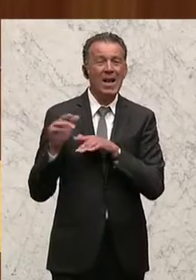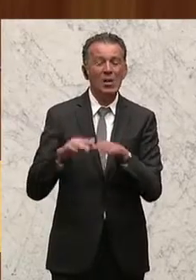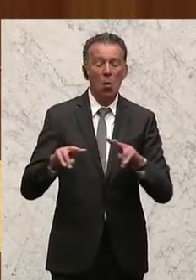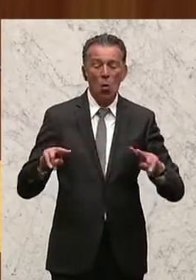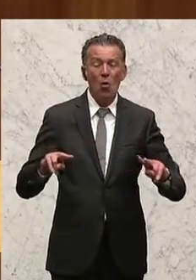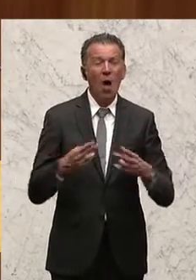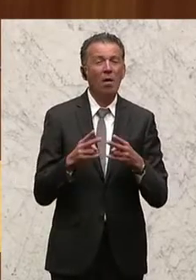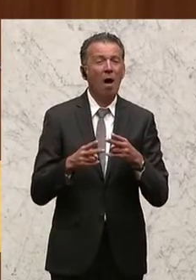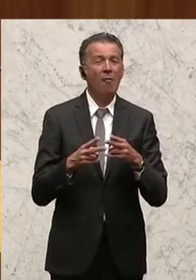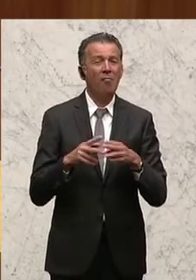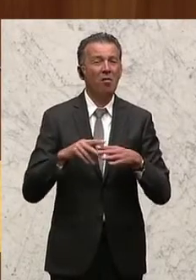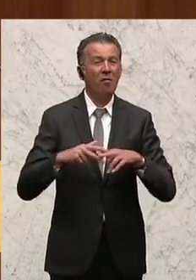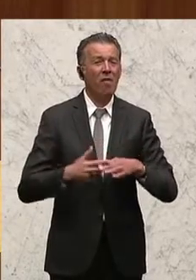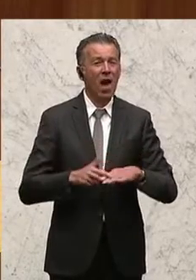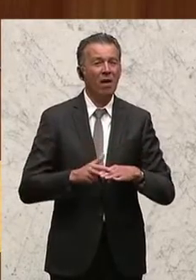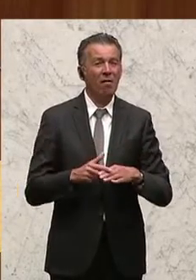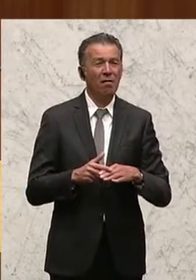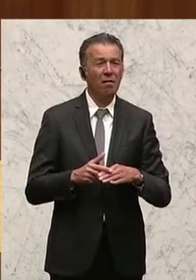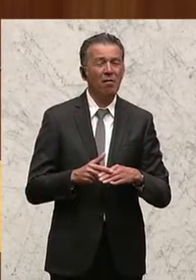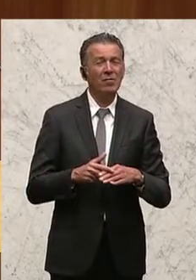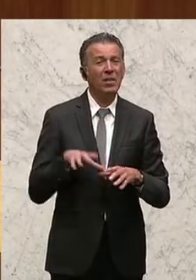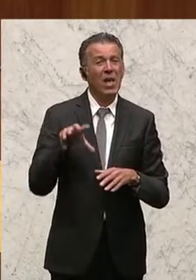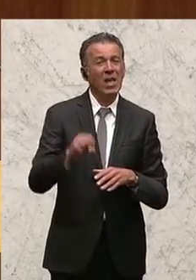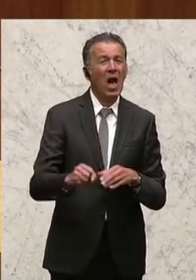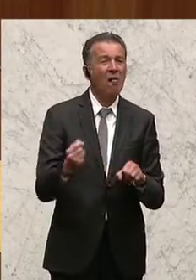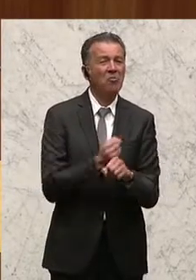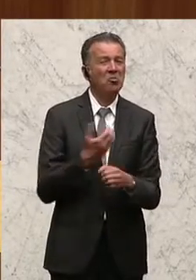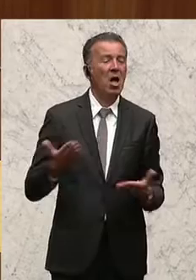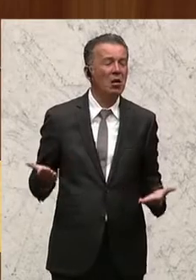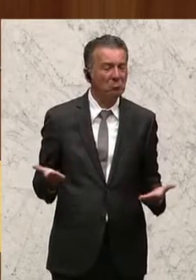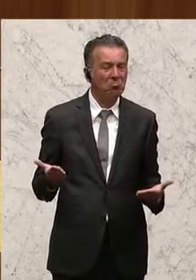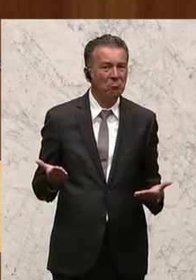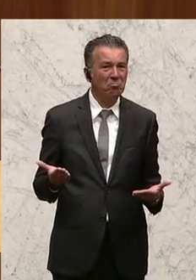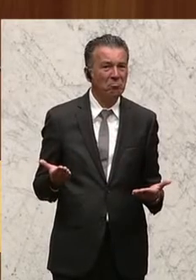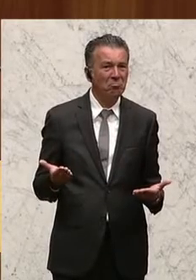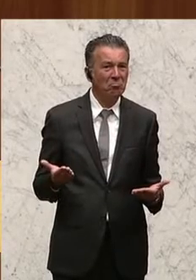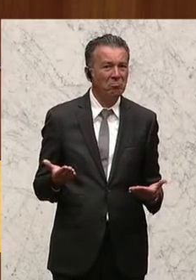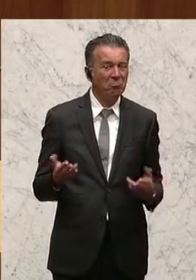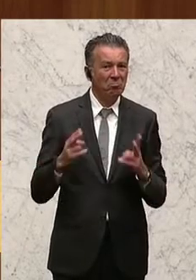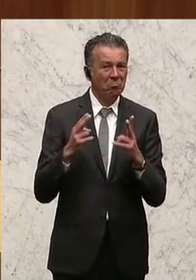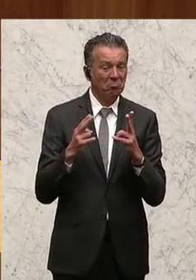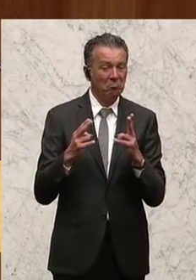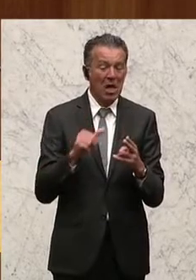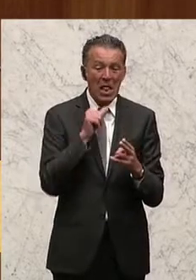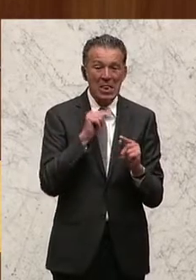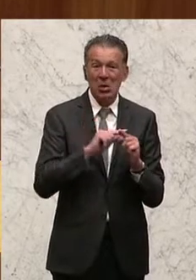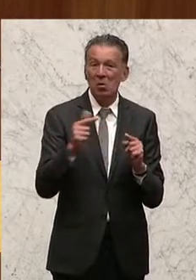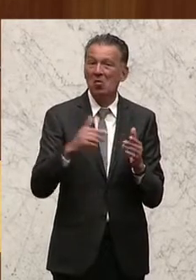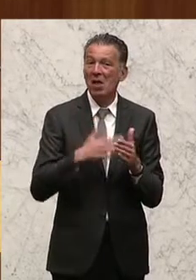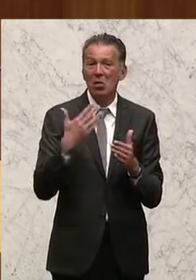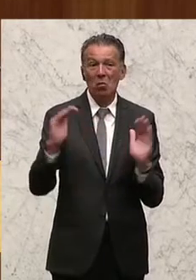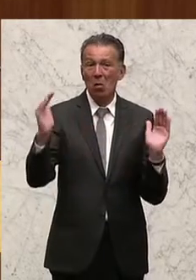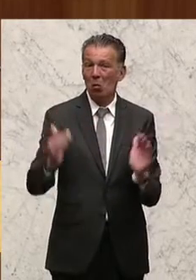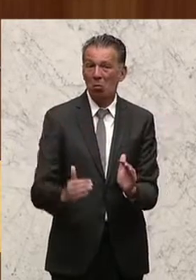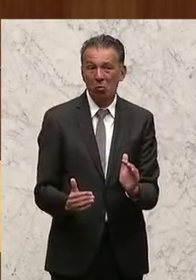und das muss bereitgestellt werden. Und wenn wir auch das nicht können, realistisch können bis 2050, dann sollten